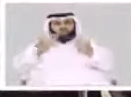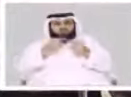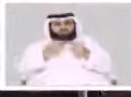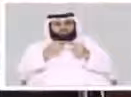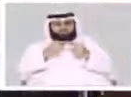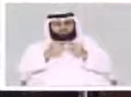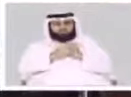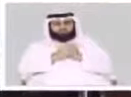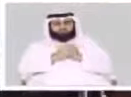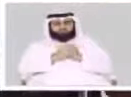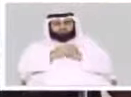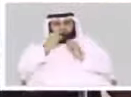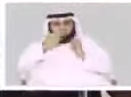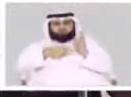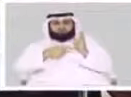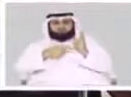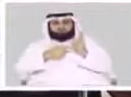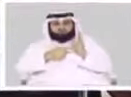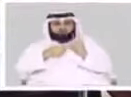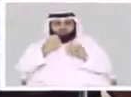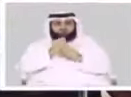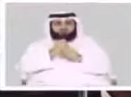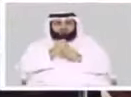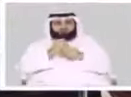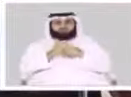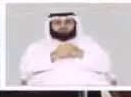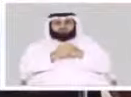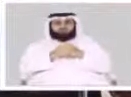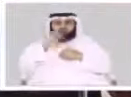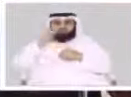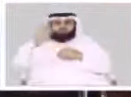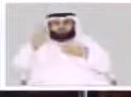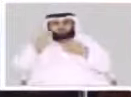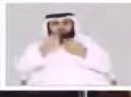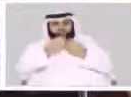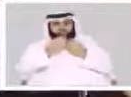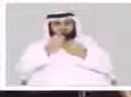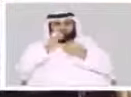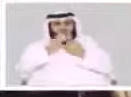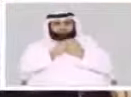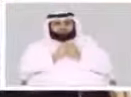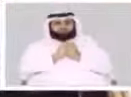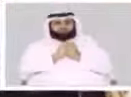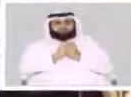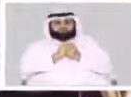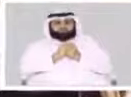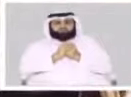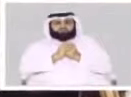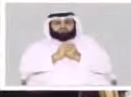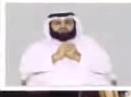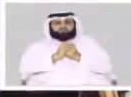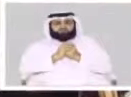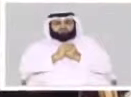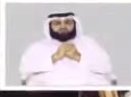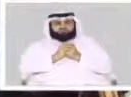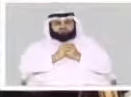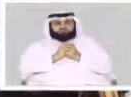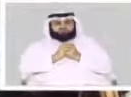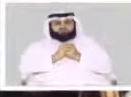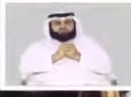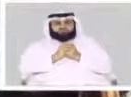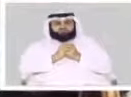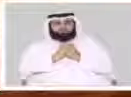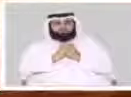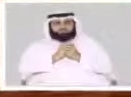بعقد وفي بهذا العقد الذي بينك وبين الله أو بينك وبين الخلق. نعم. وكأنه